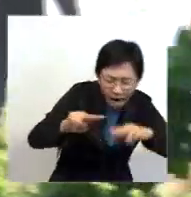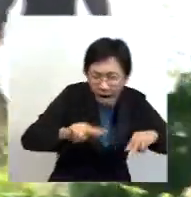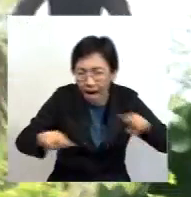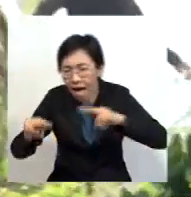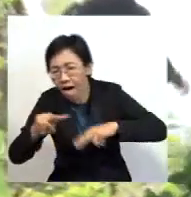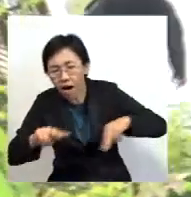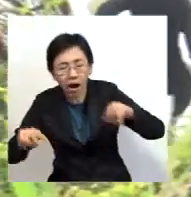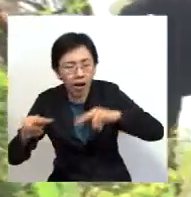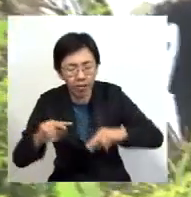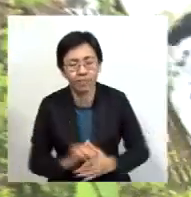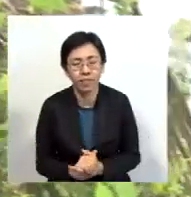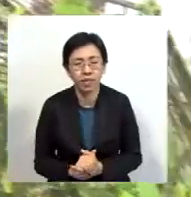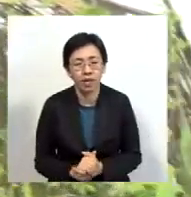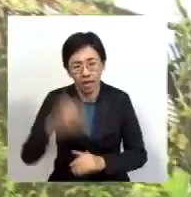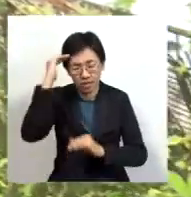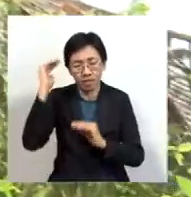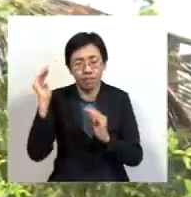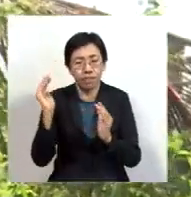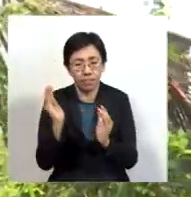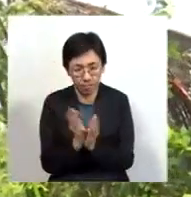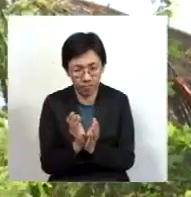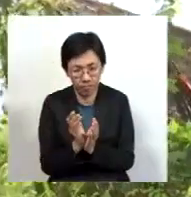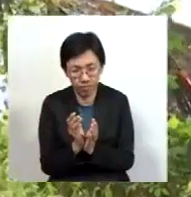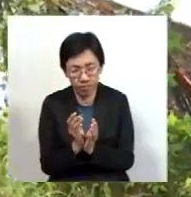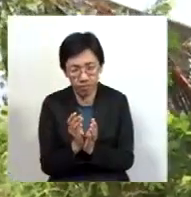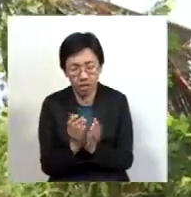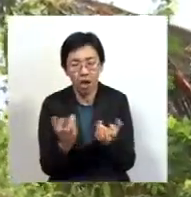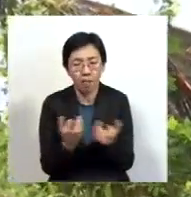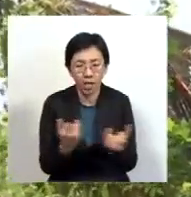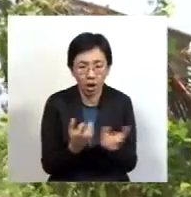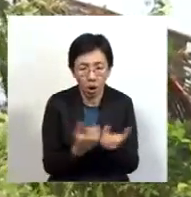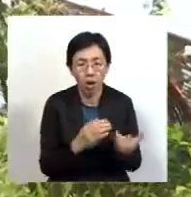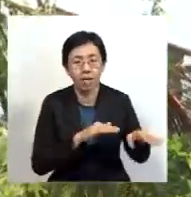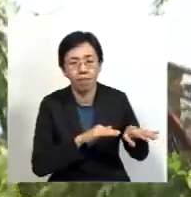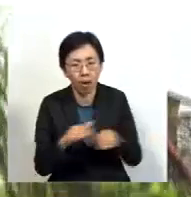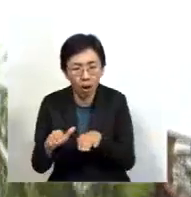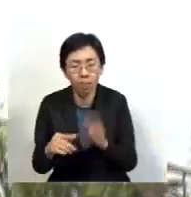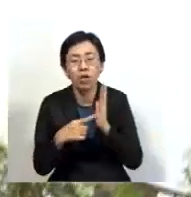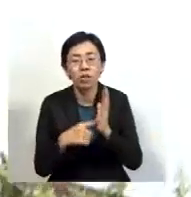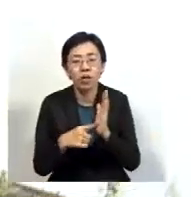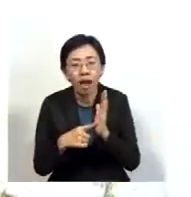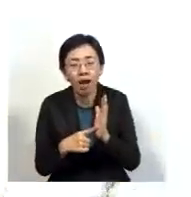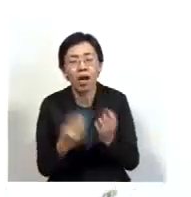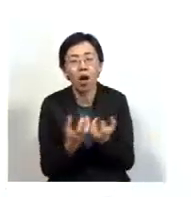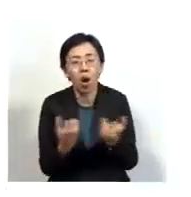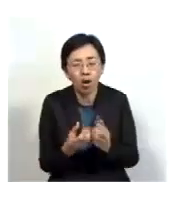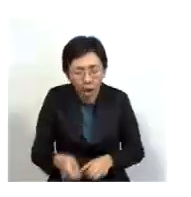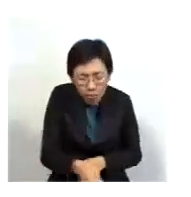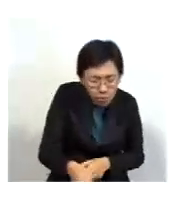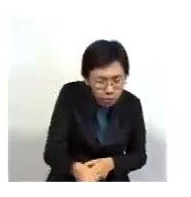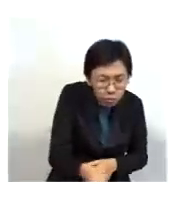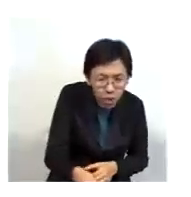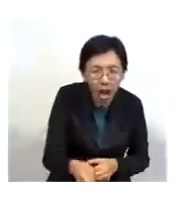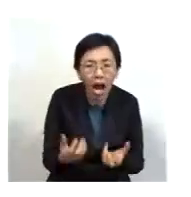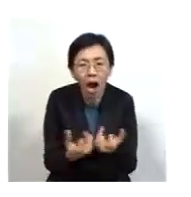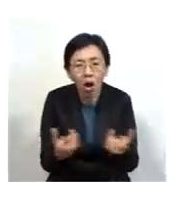คะซึ่งตำรวจก็ได้มีการจัดเตรียมอุปกรณ์ต่างๆทั้งอุปกรณ์หาวัตถุในน้ำ